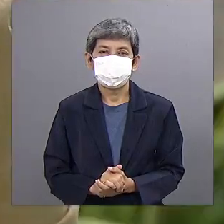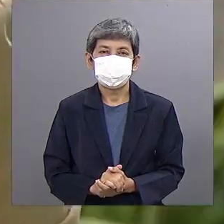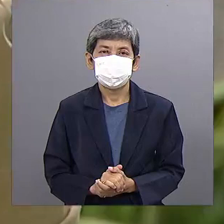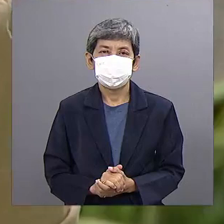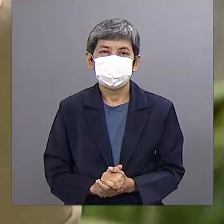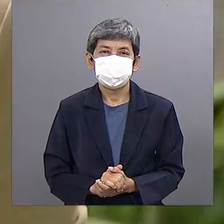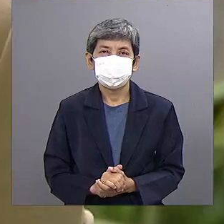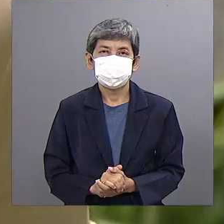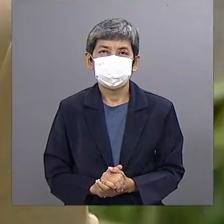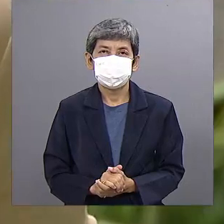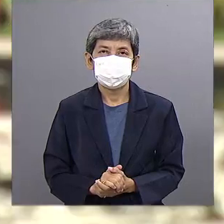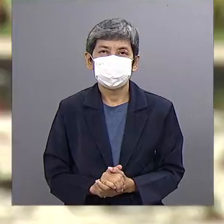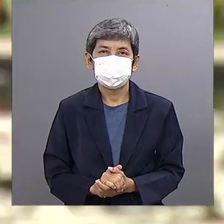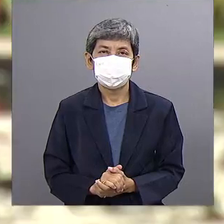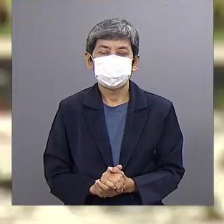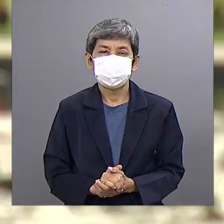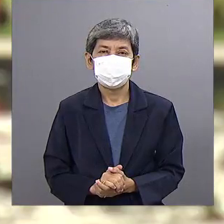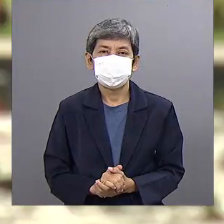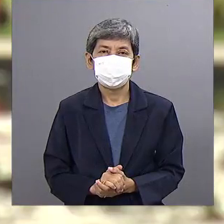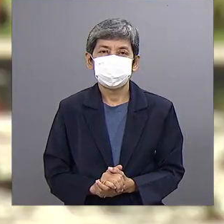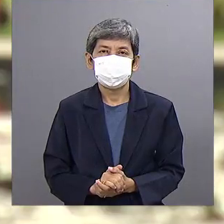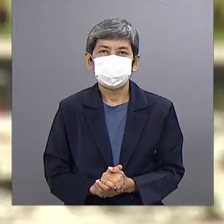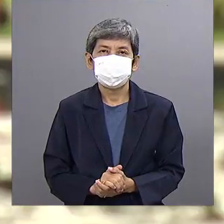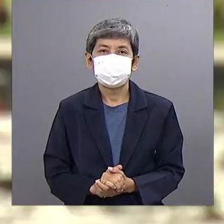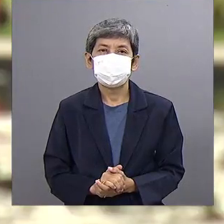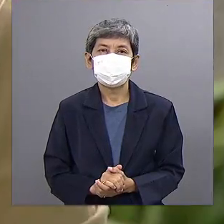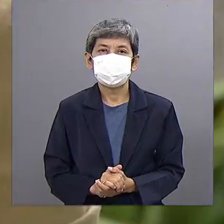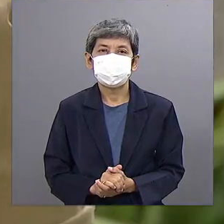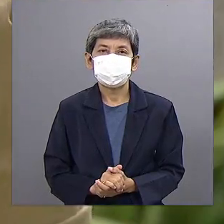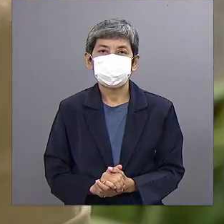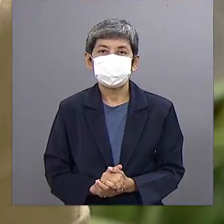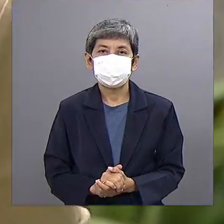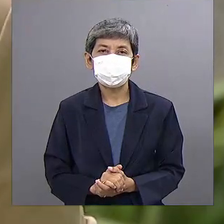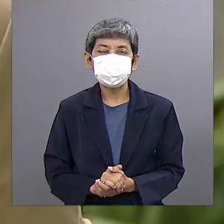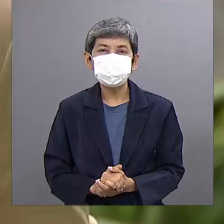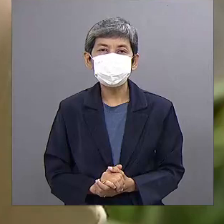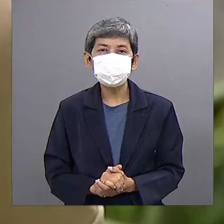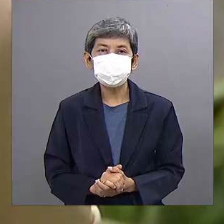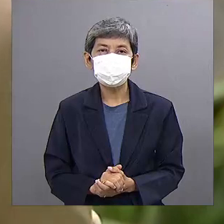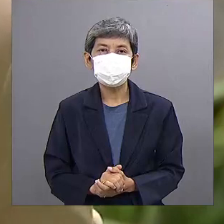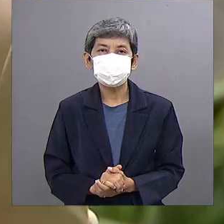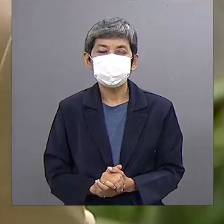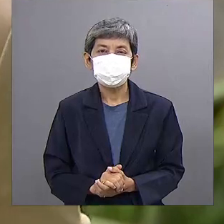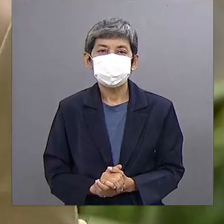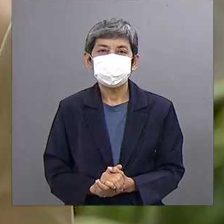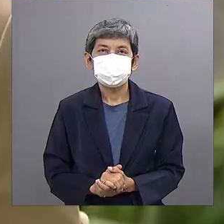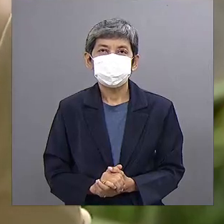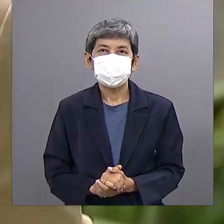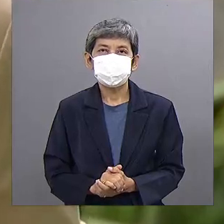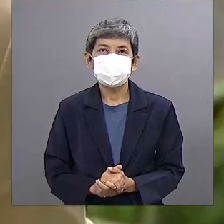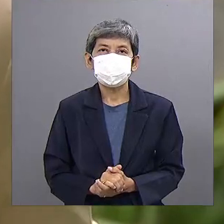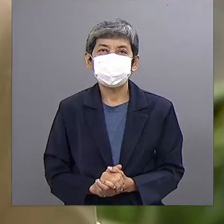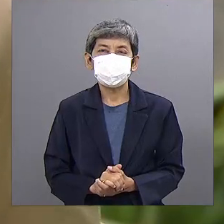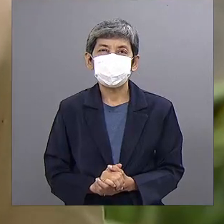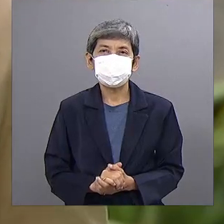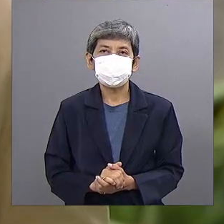So thank you for joining us today. So let me ask you the first questions. So actually, there's so many research just mentioned that